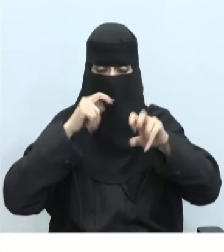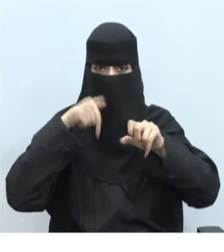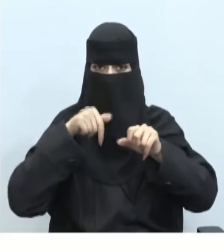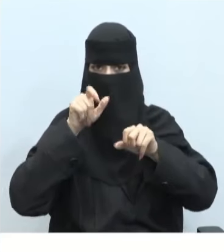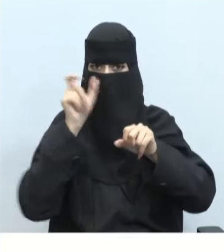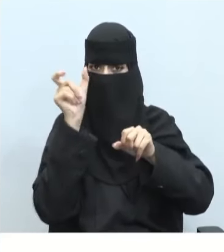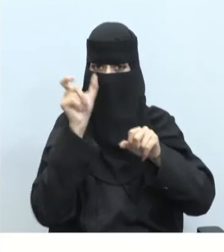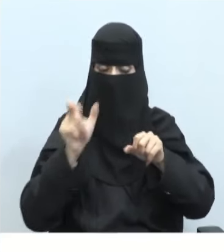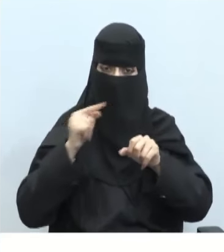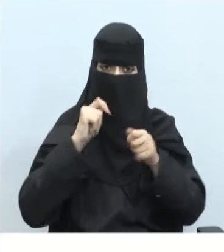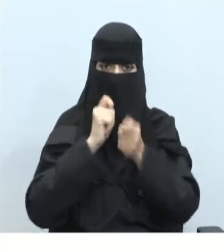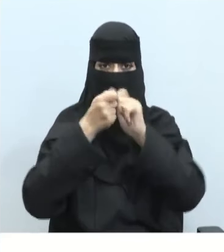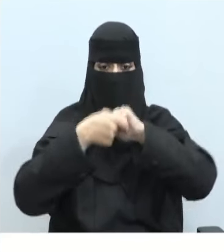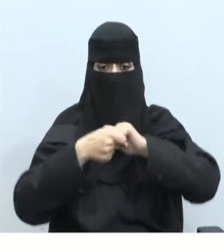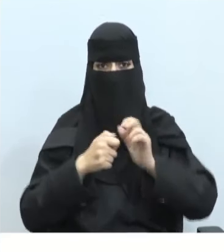الكلمات